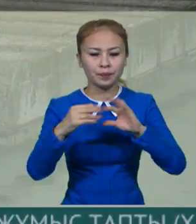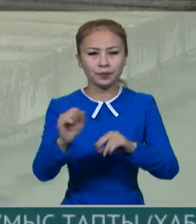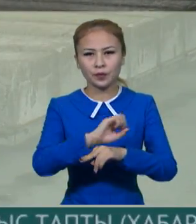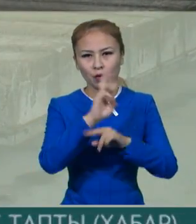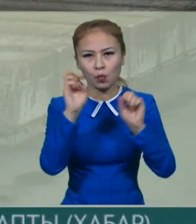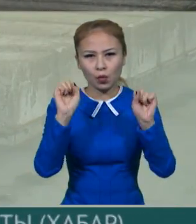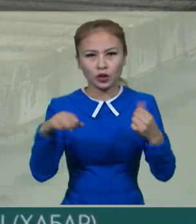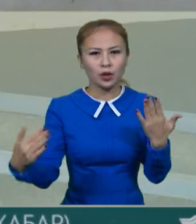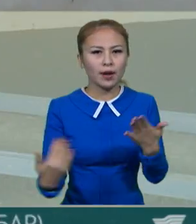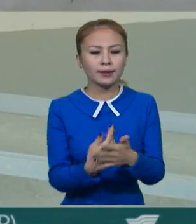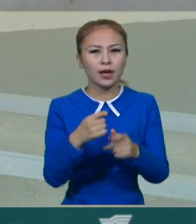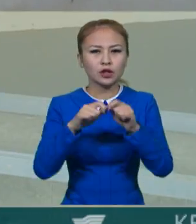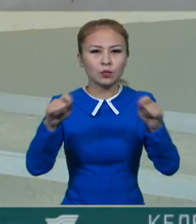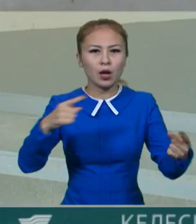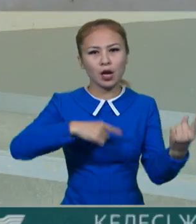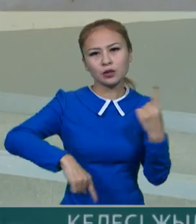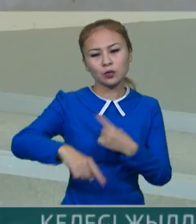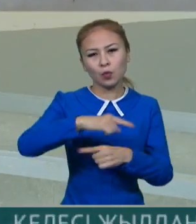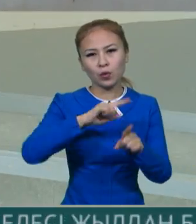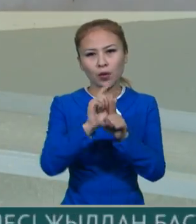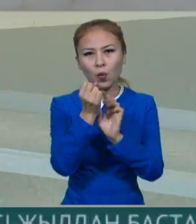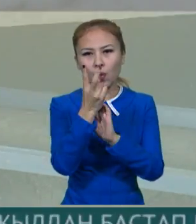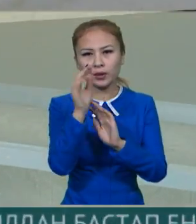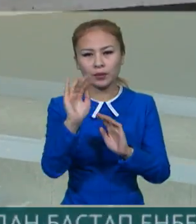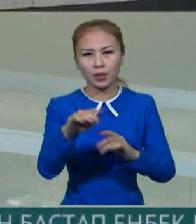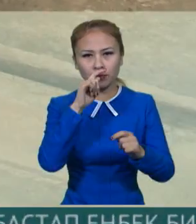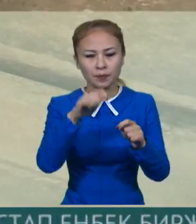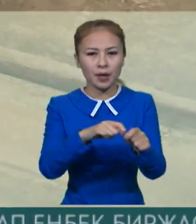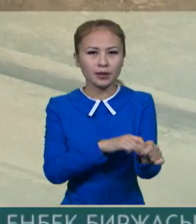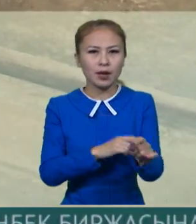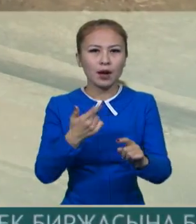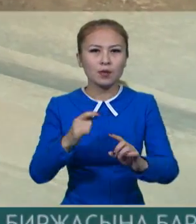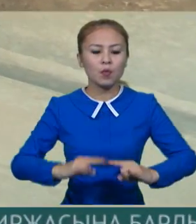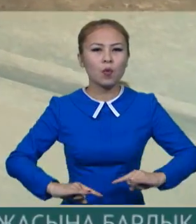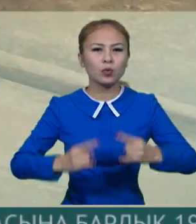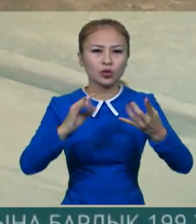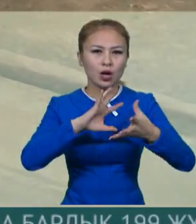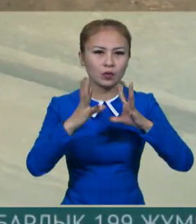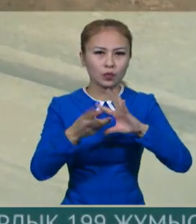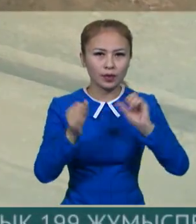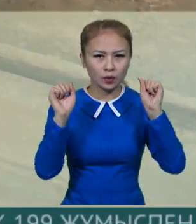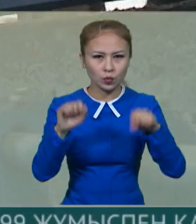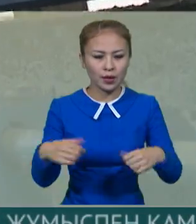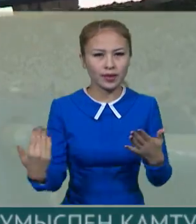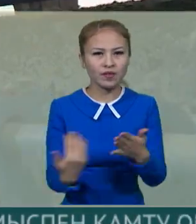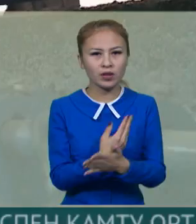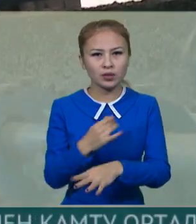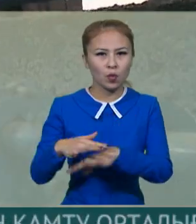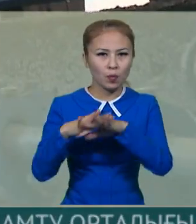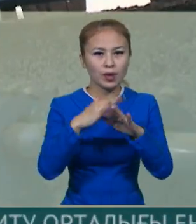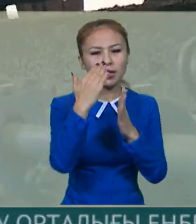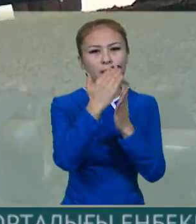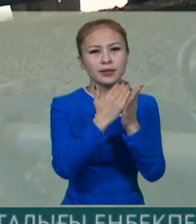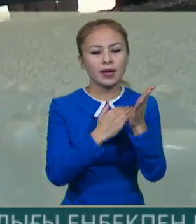болады. Жаңадан ашылған кәсіпорын жылына 12 мың шаршы метр газобетон блоктарын шығаруға қауқарлы. Ол индустриялық-инновациялық